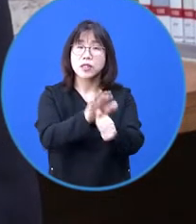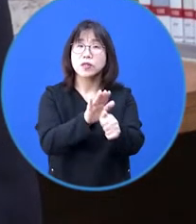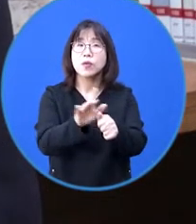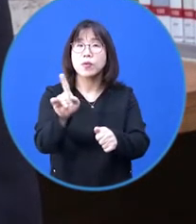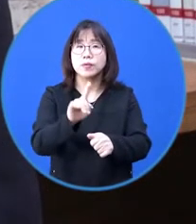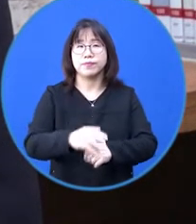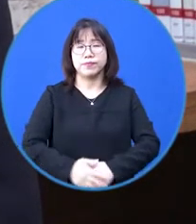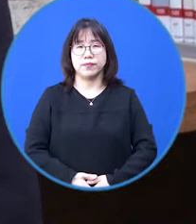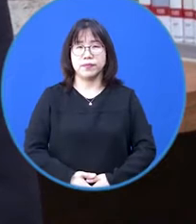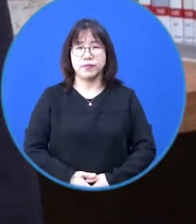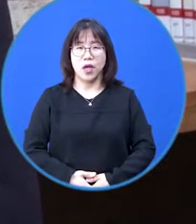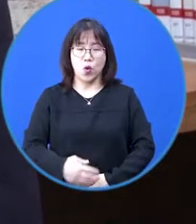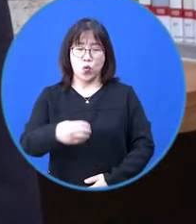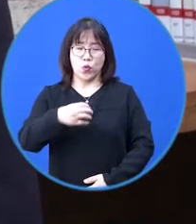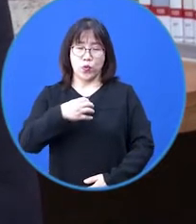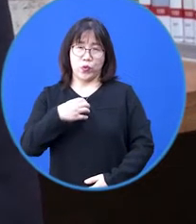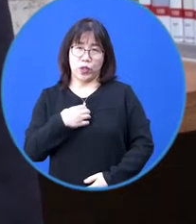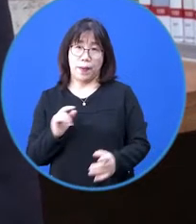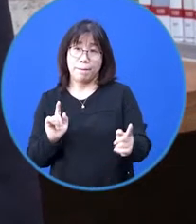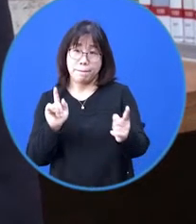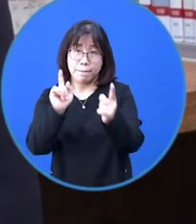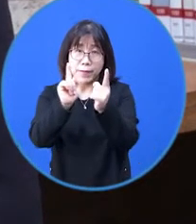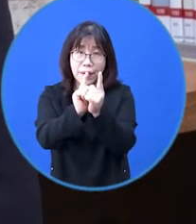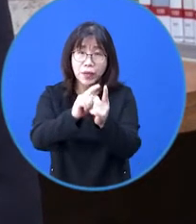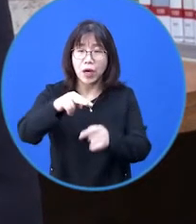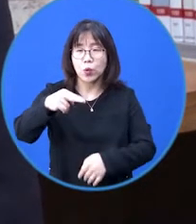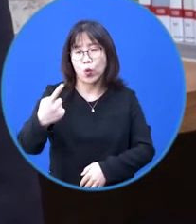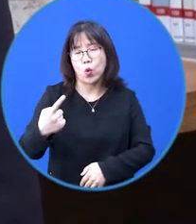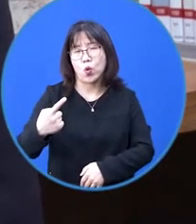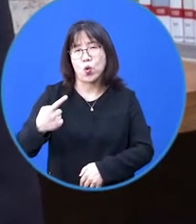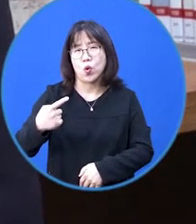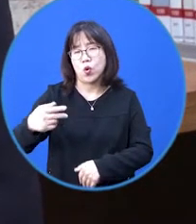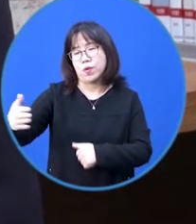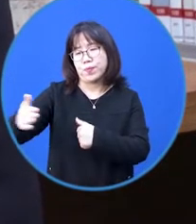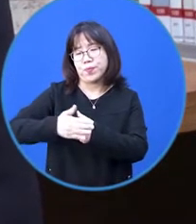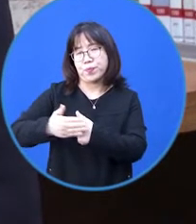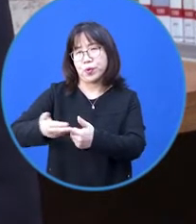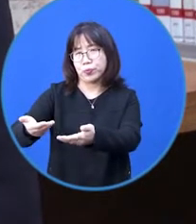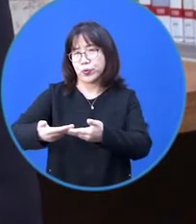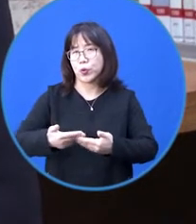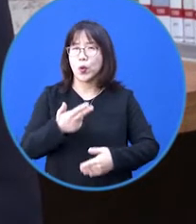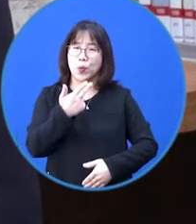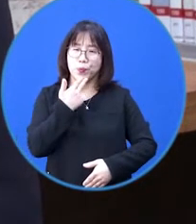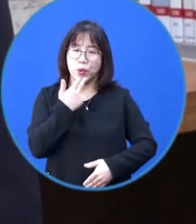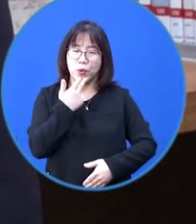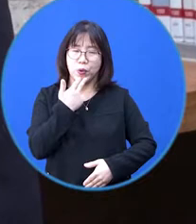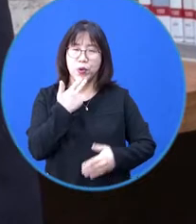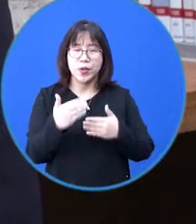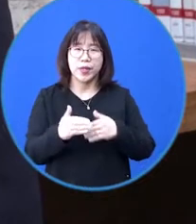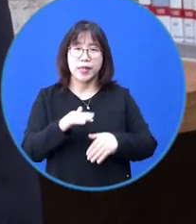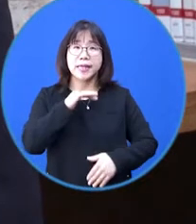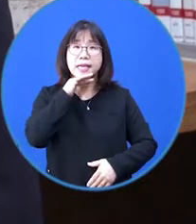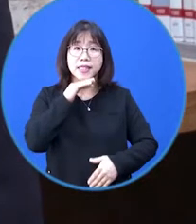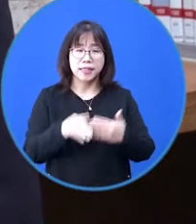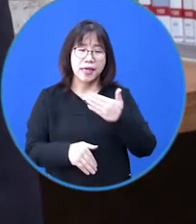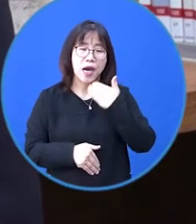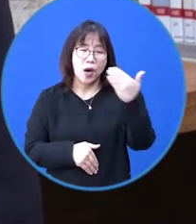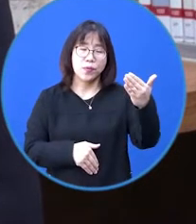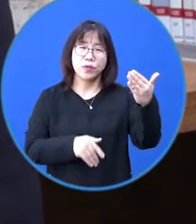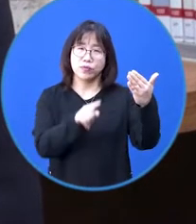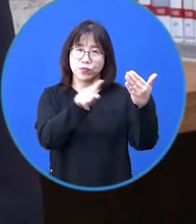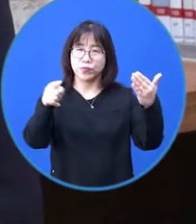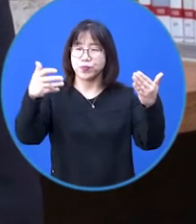상황에 처했지만 다른 법이나 제도를 통하여 지원을 받지 못하는 만 9세부터 만 18세까지의